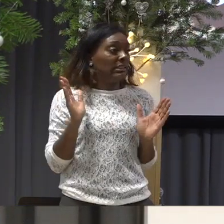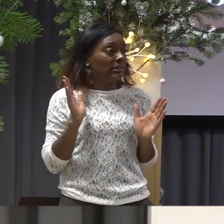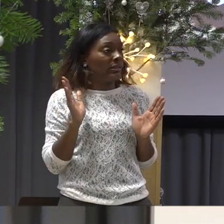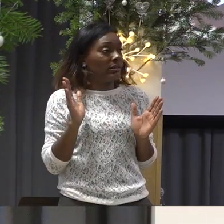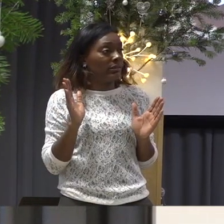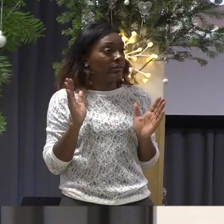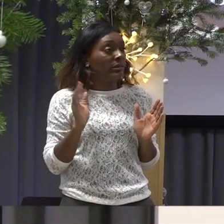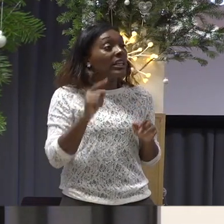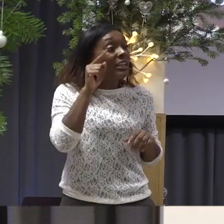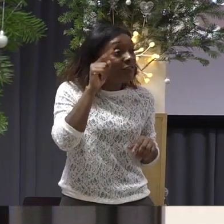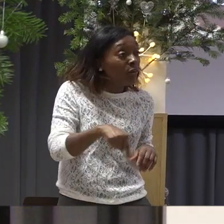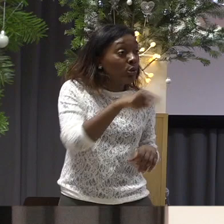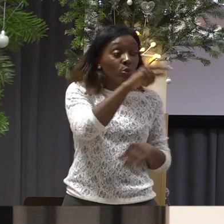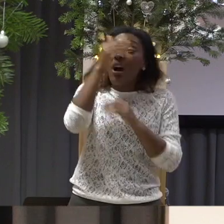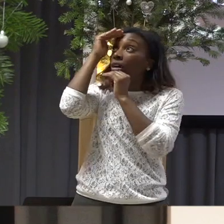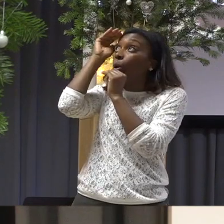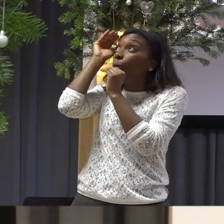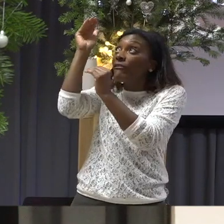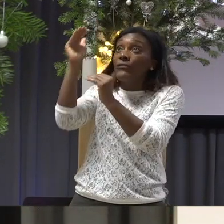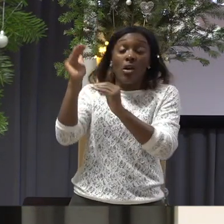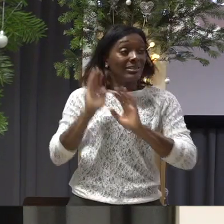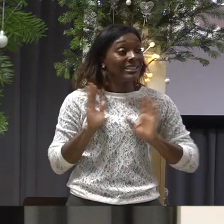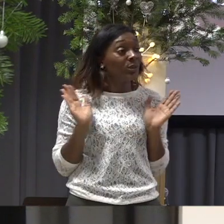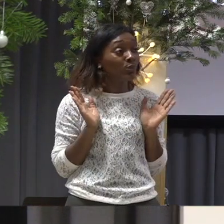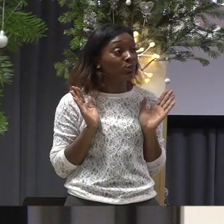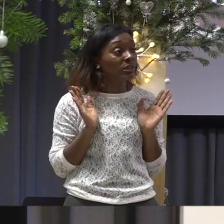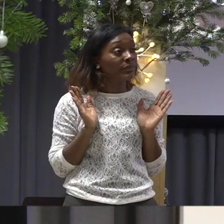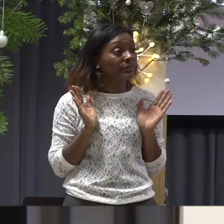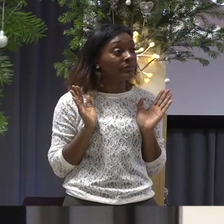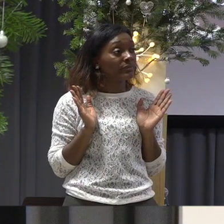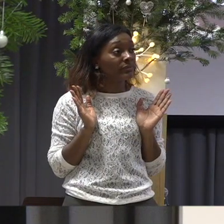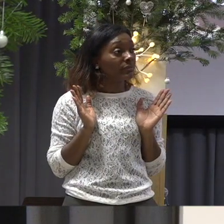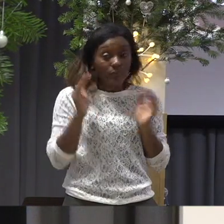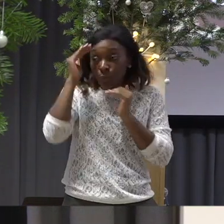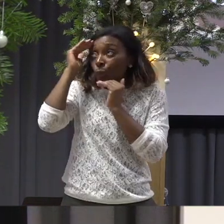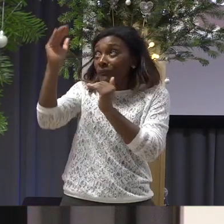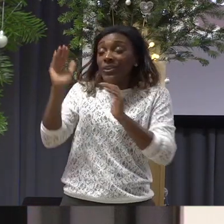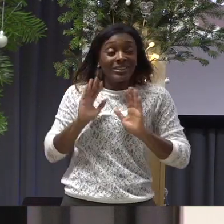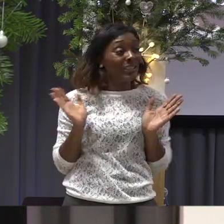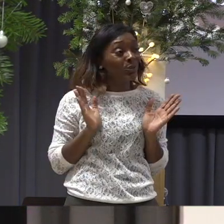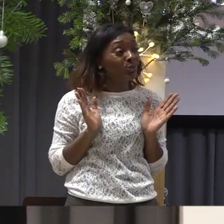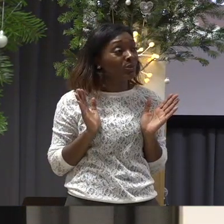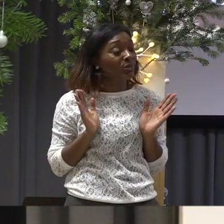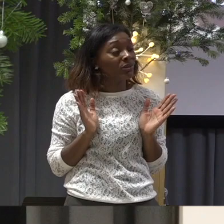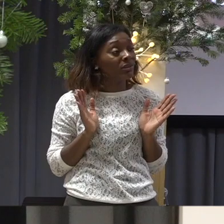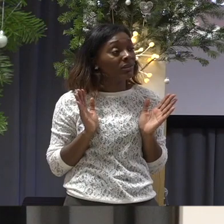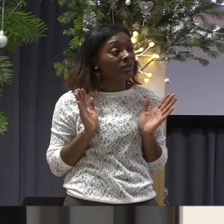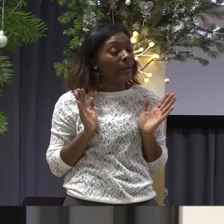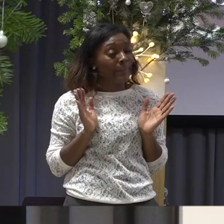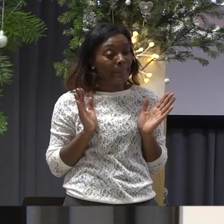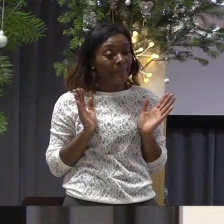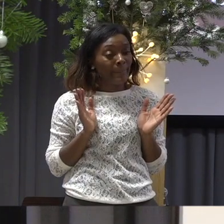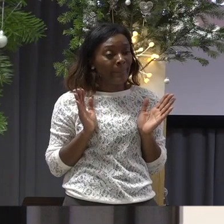Tant que tu as ta confiance dans la durée de tes prières, Dieu te confondra.